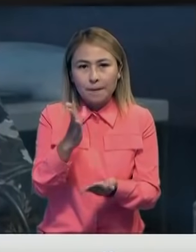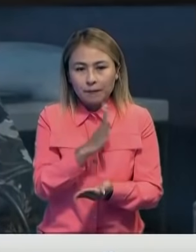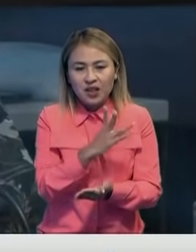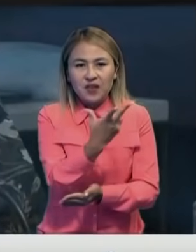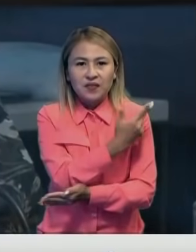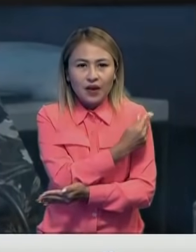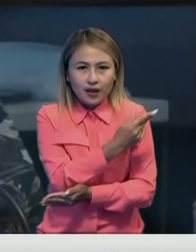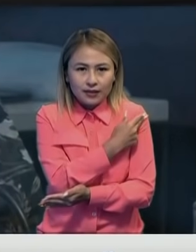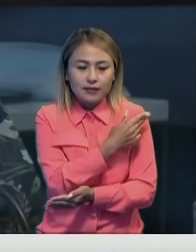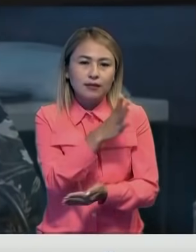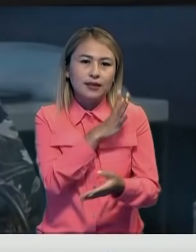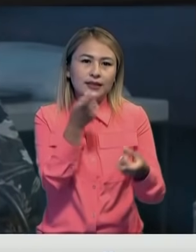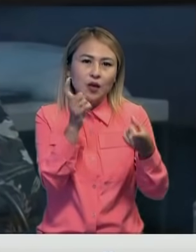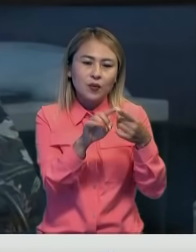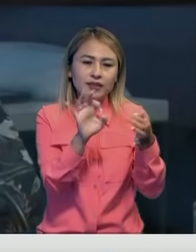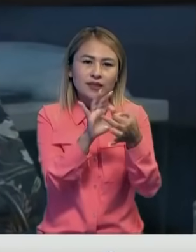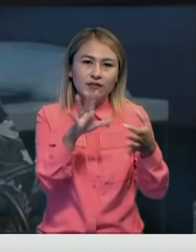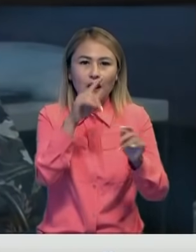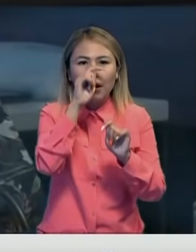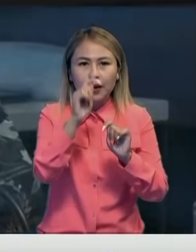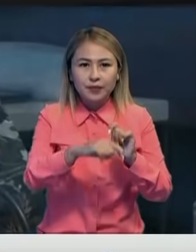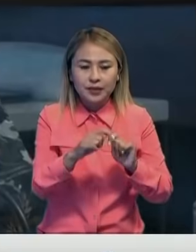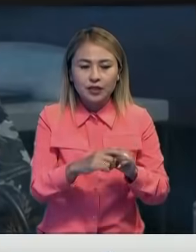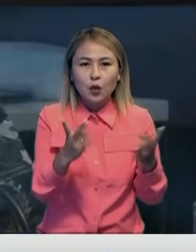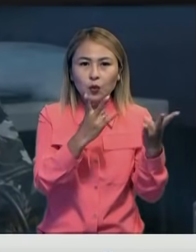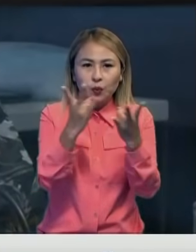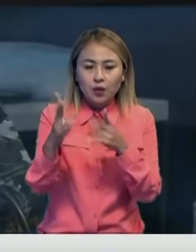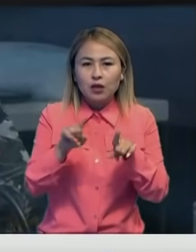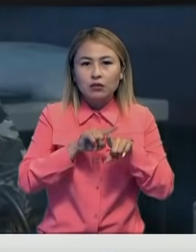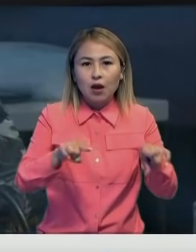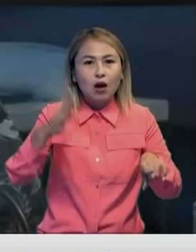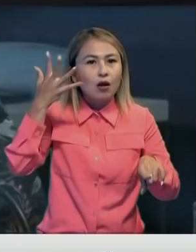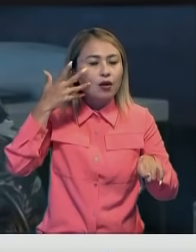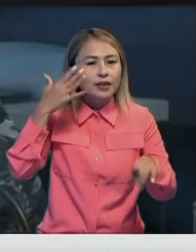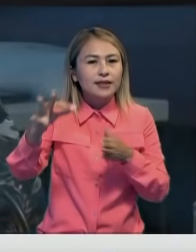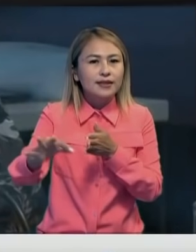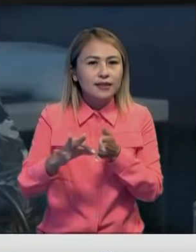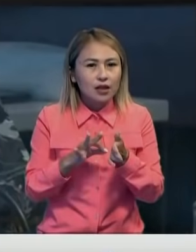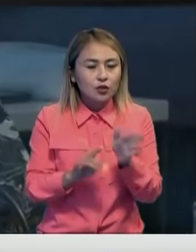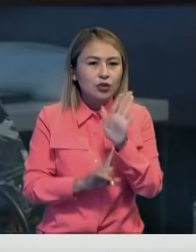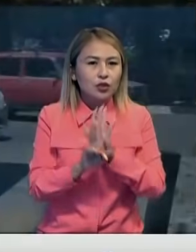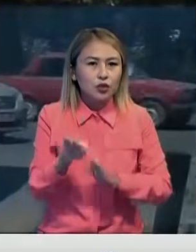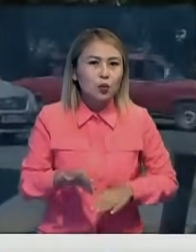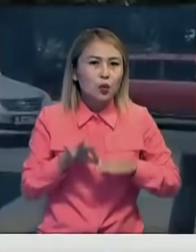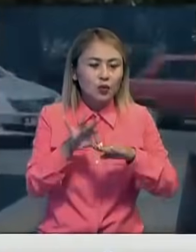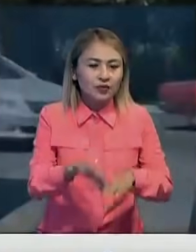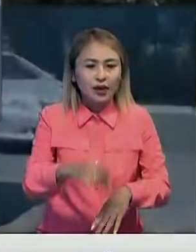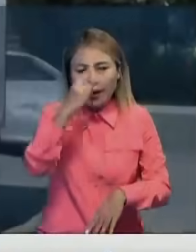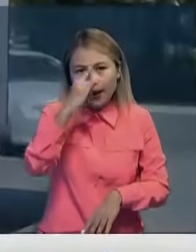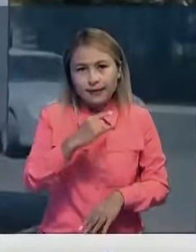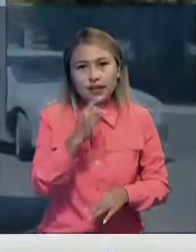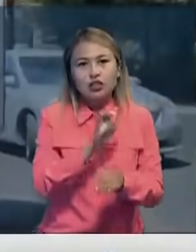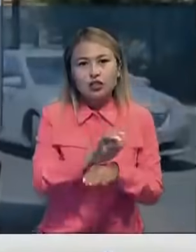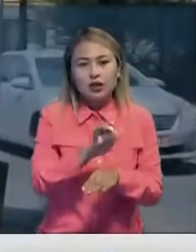вакцинаны сарапшылардың тәуелсіз комитеті де тексеруде. Тиісті нұсқаулар алғаннан кейін бірден қолдана бастаймыз. Қазақстанда